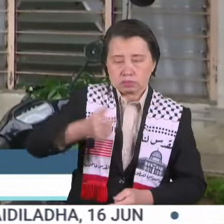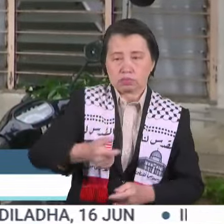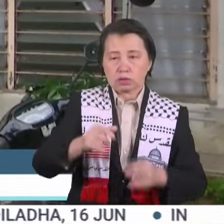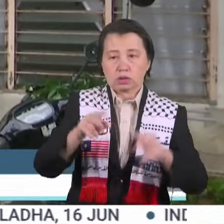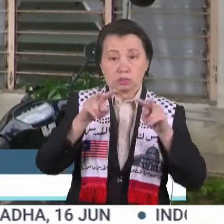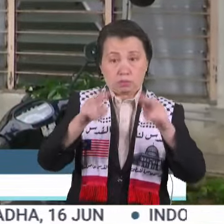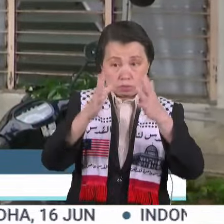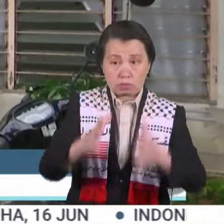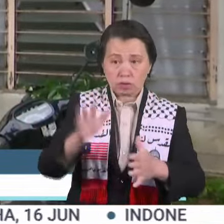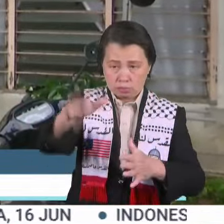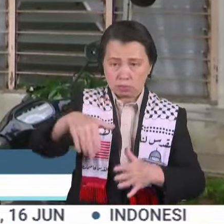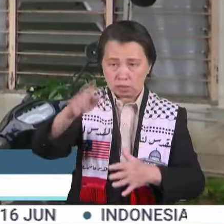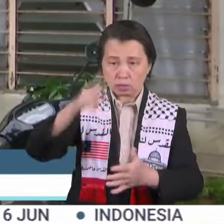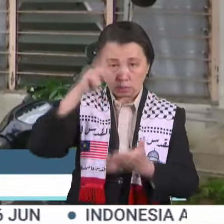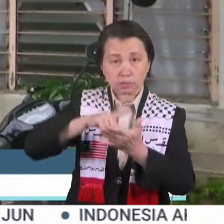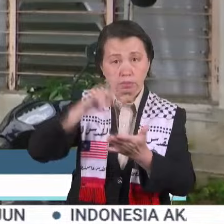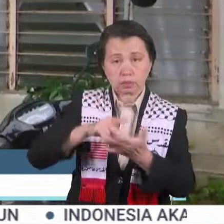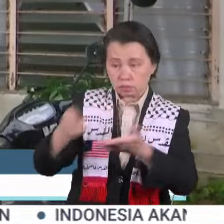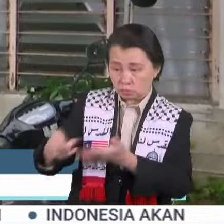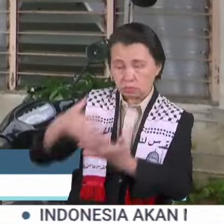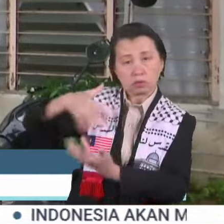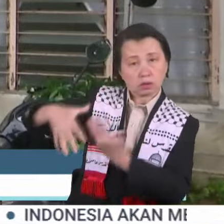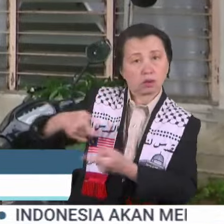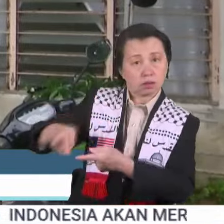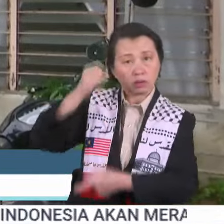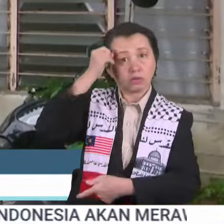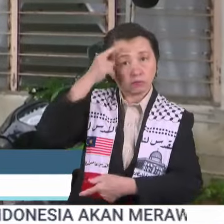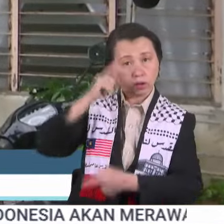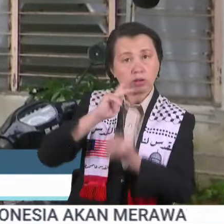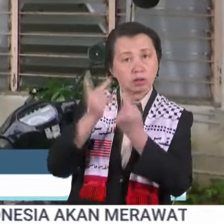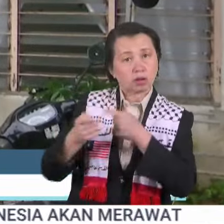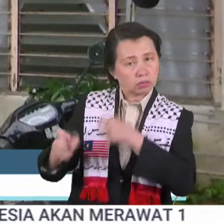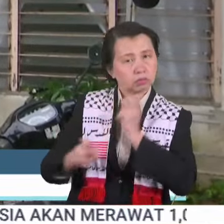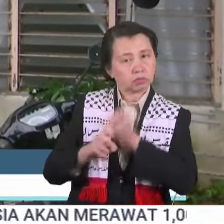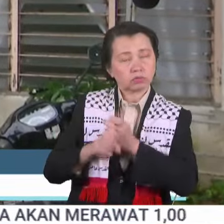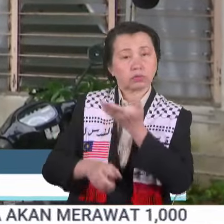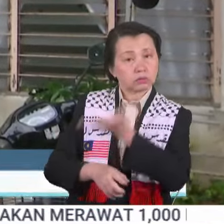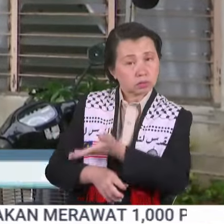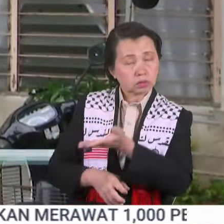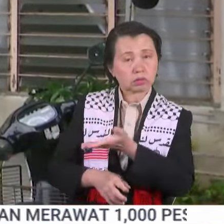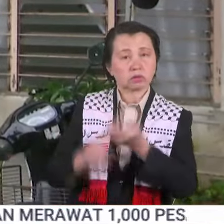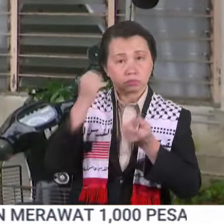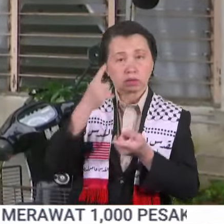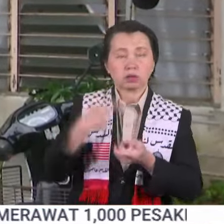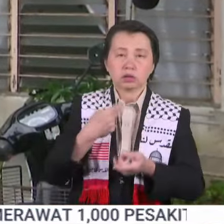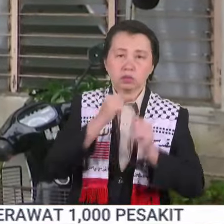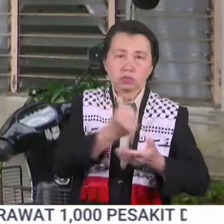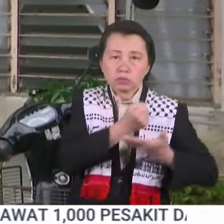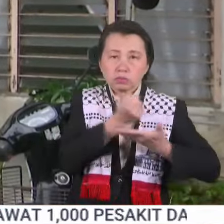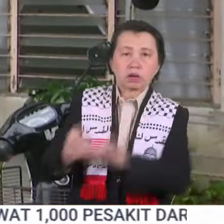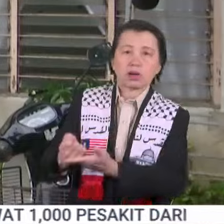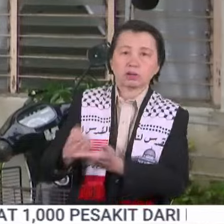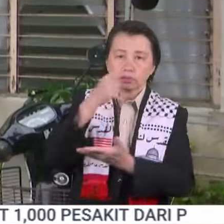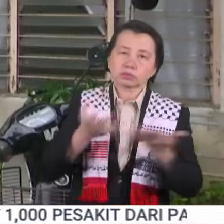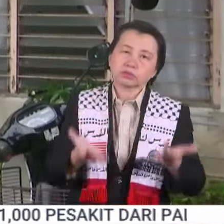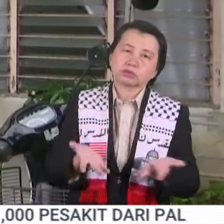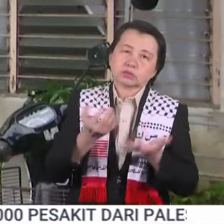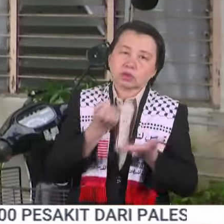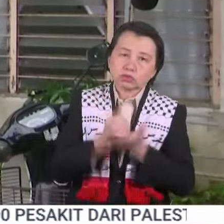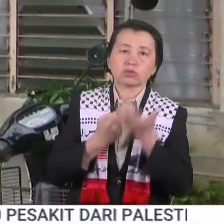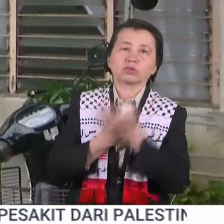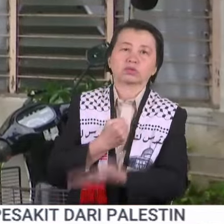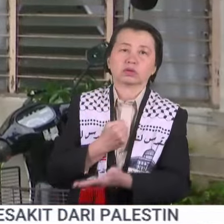untuk kita kenali, untuk kita santuni, untuk kita fahami keadaan dan kesusahan mereka dan kita dapat bantu untuk ringankan